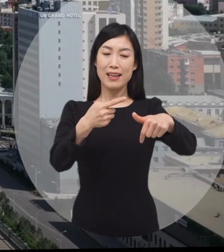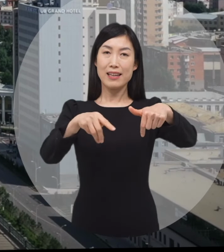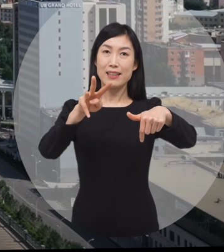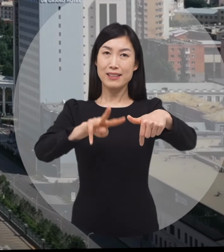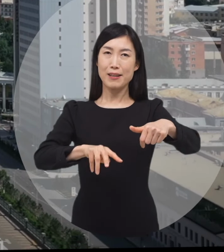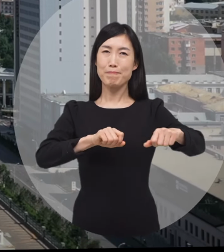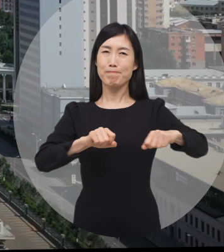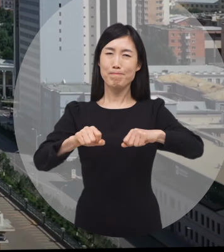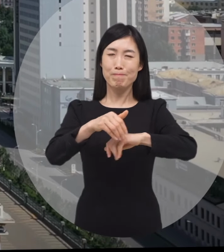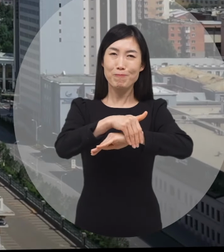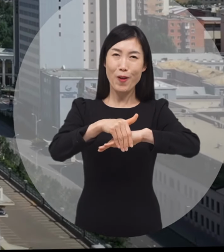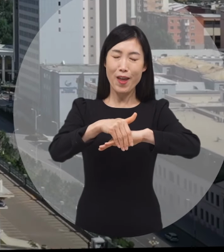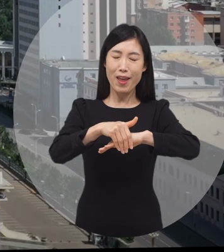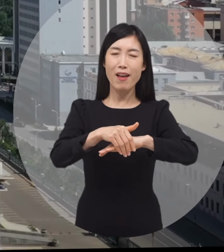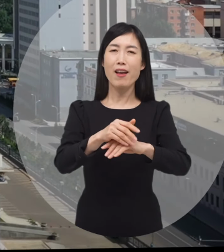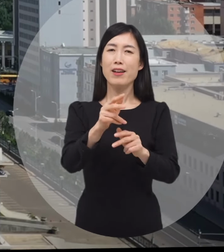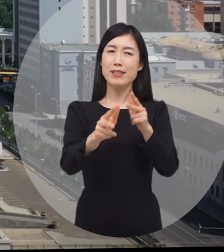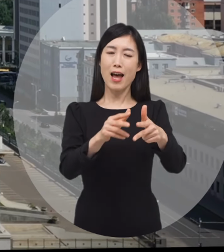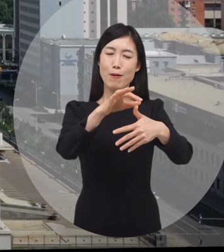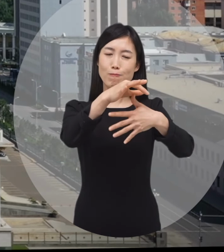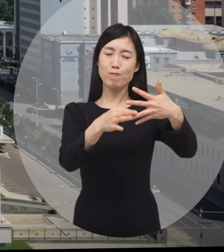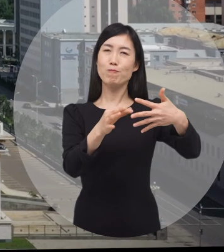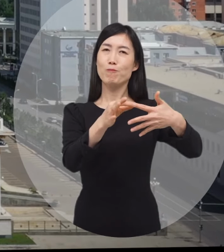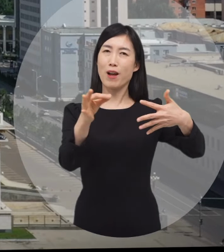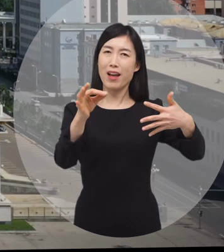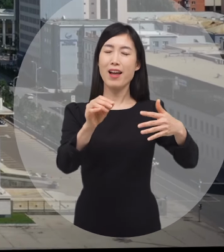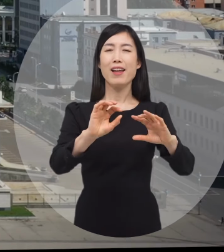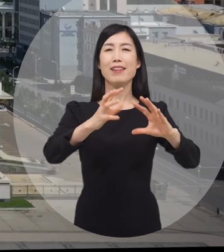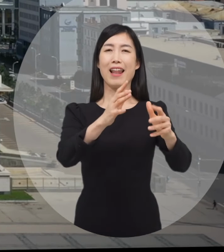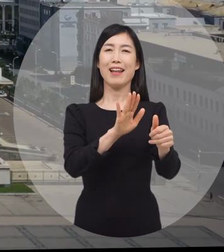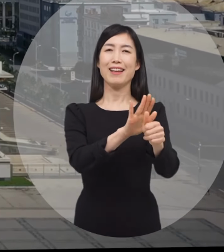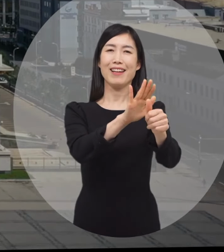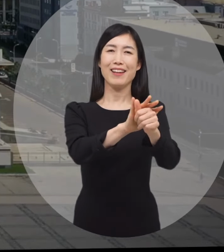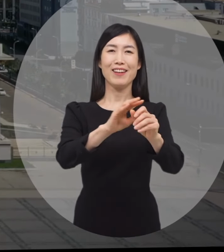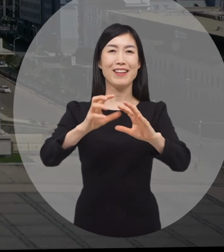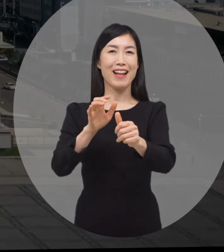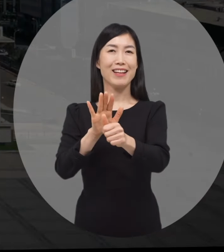인천전력의 주요 사업 중 하나인 국별협력사업이 시작된 것입니다.